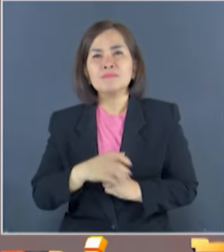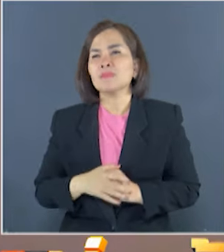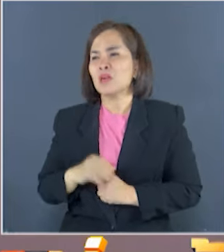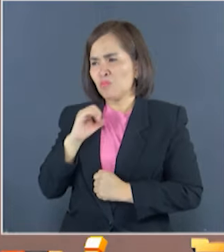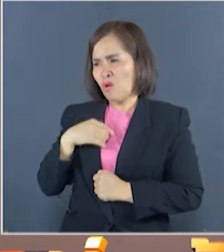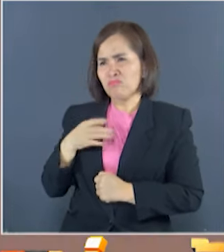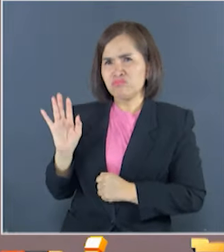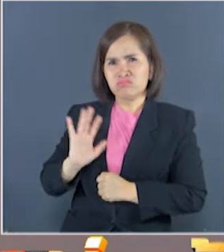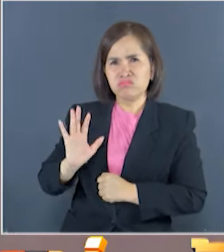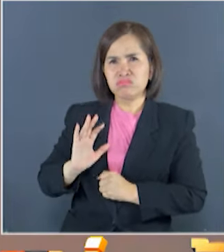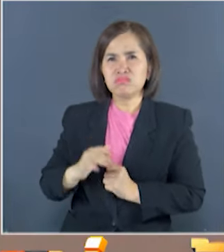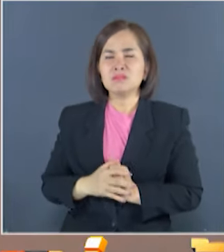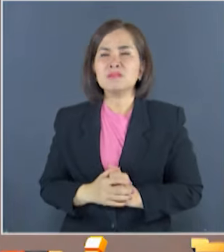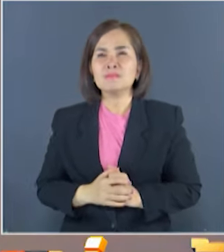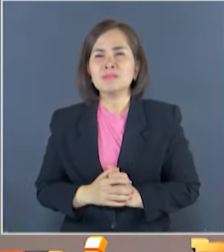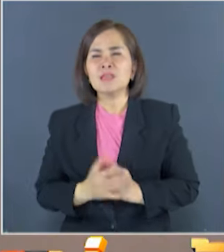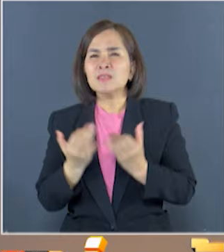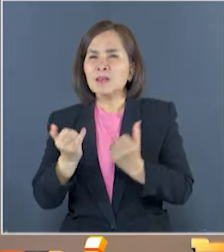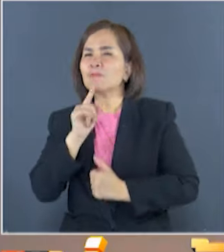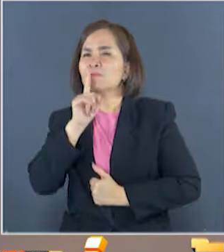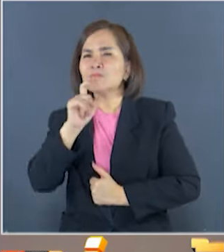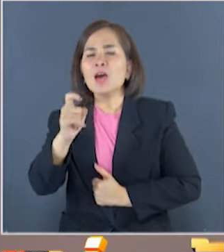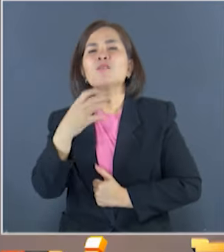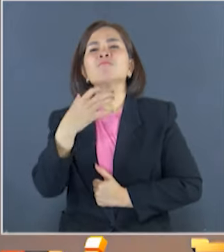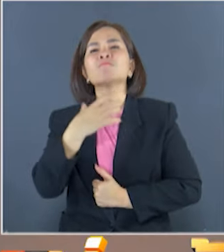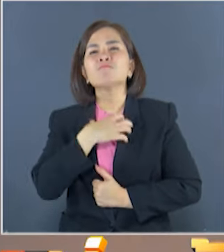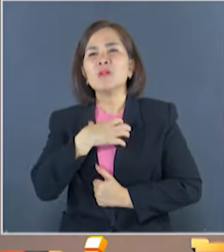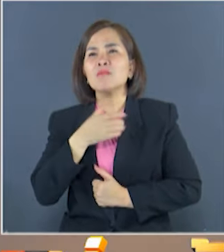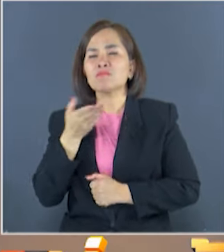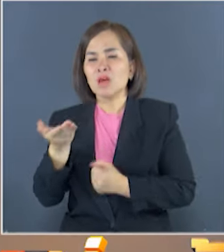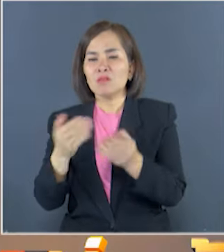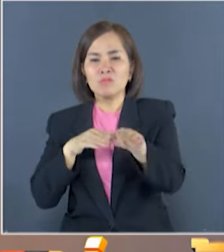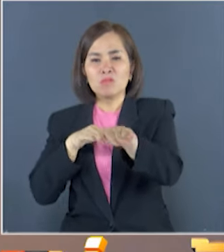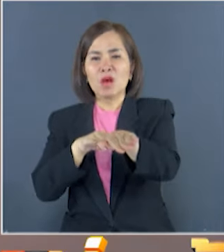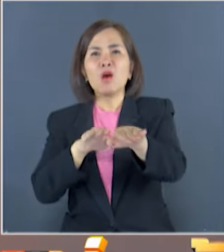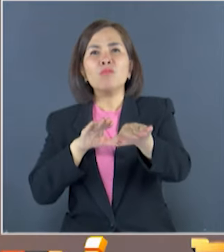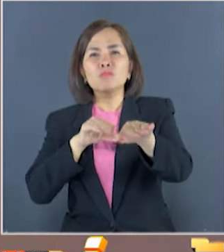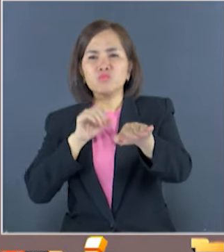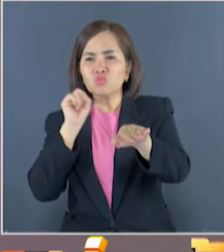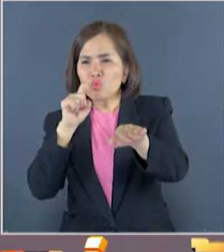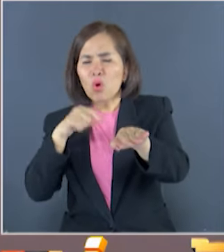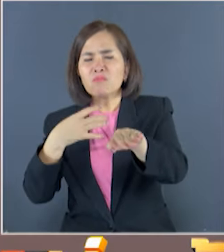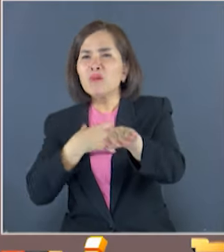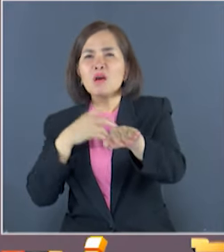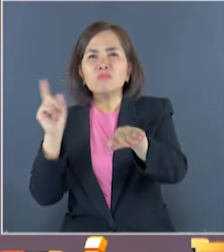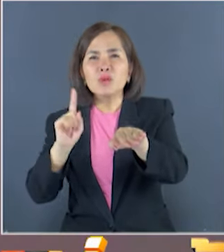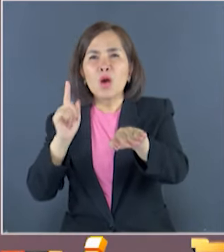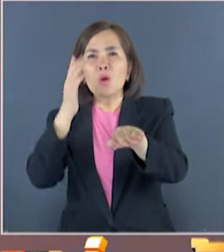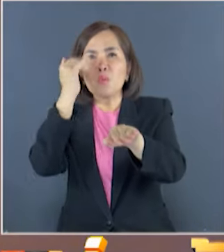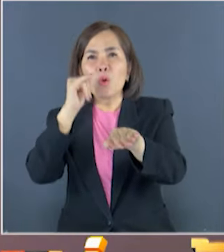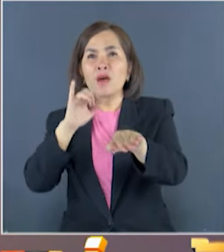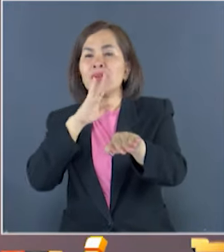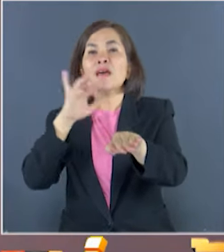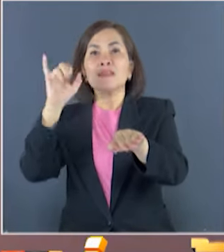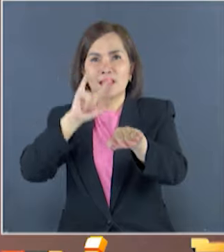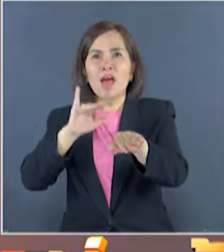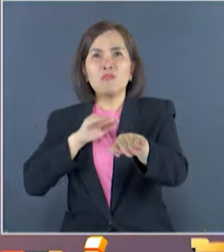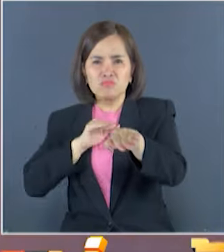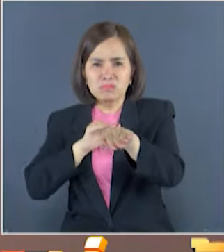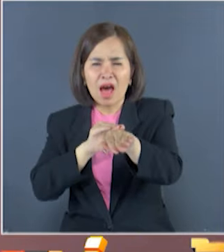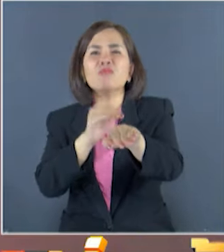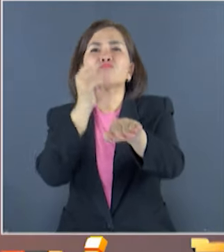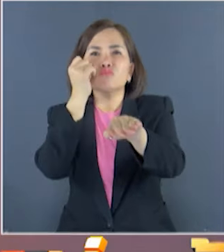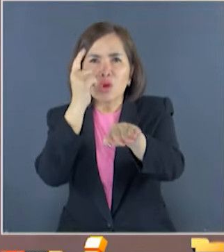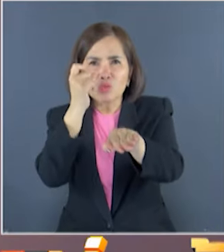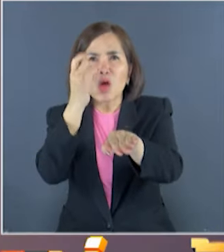แต่ญาติบอกไม่ใช่ฮะก็เลยอยากจะถามว่าพี่รถเก๋งอ่ะพี่จะรีบไปไหนเพราะว่าถ้าเป็นรถญาติพอเข้าใจได้ฮะ